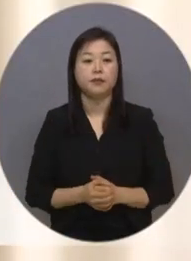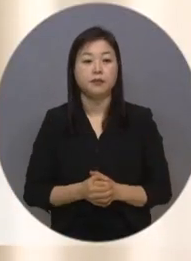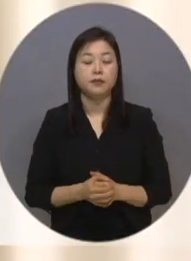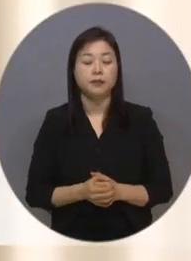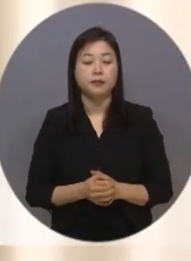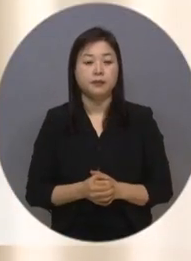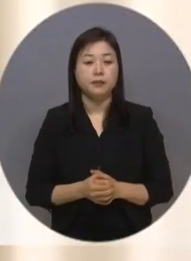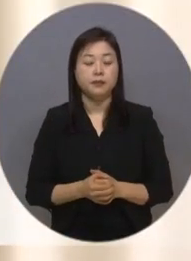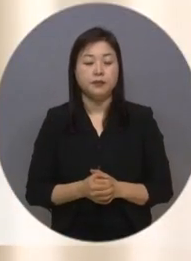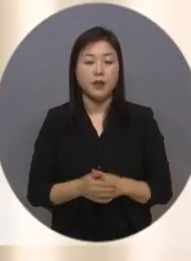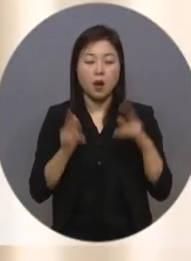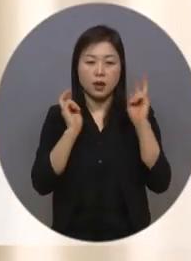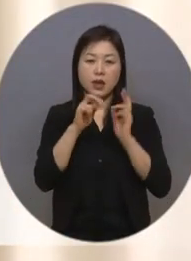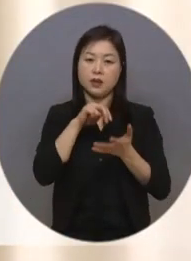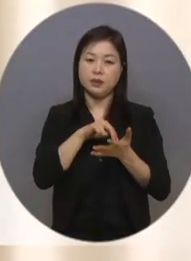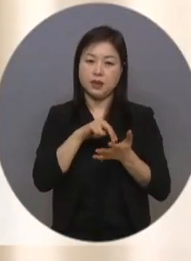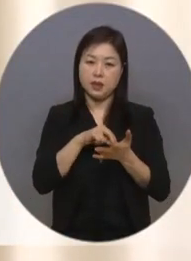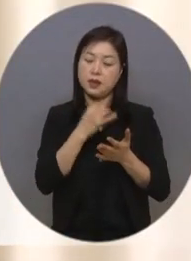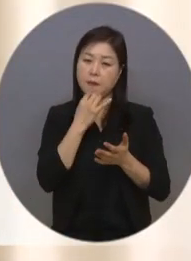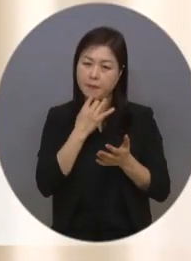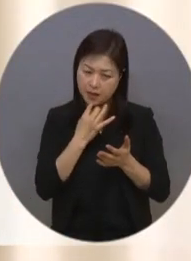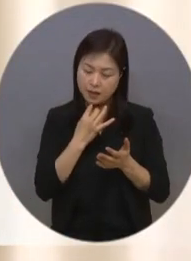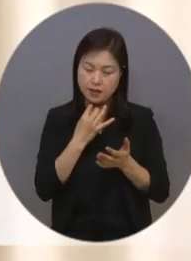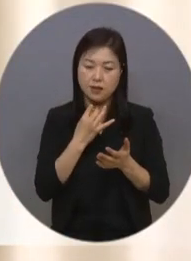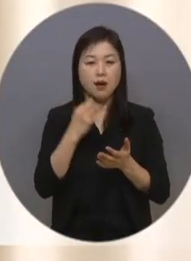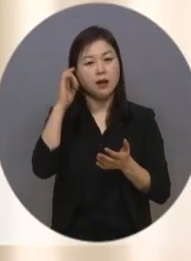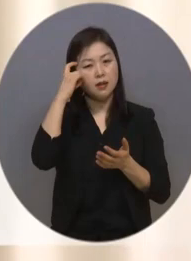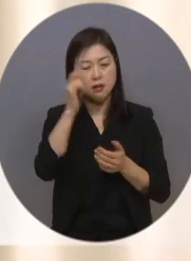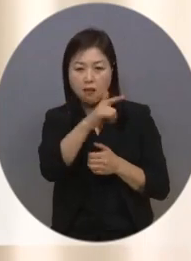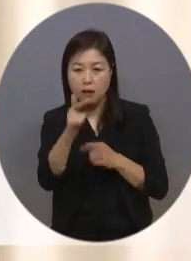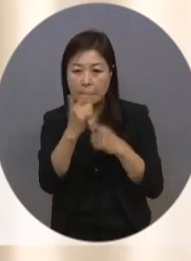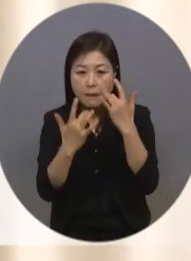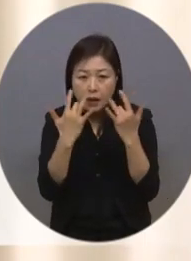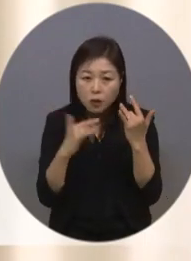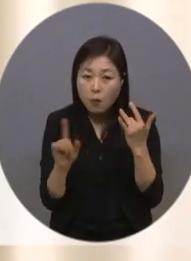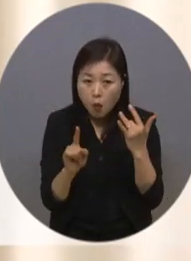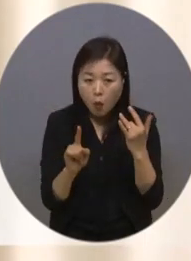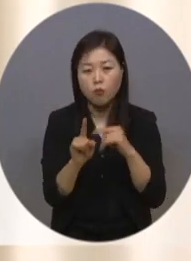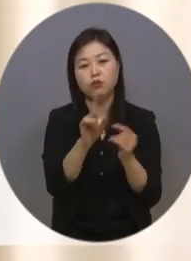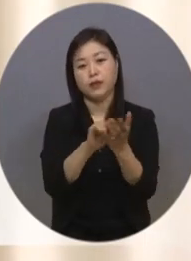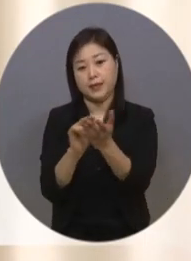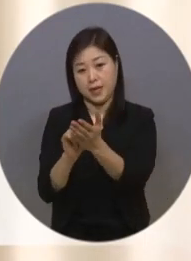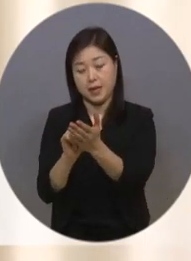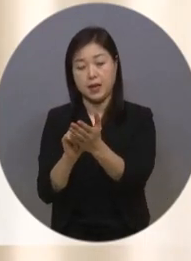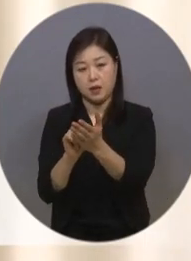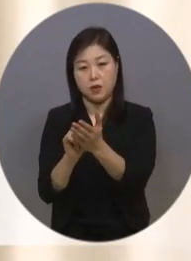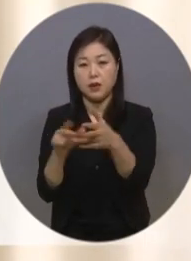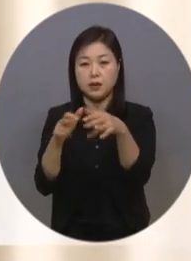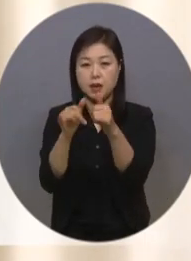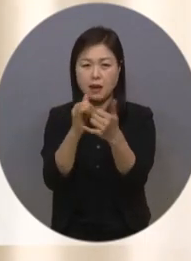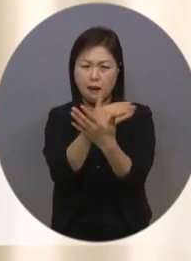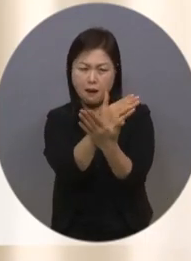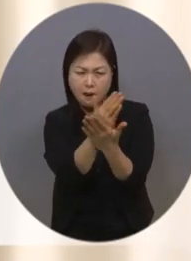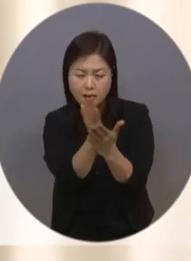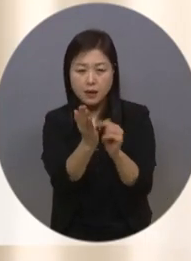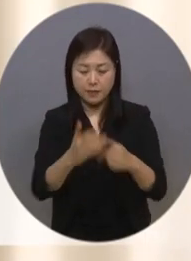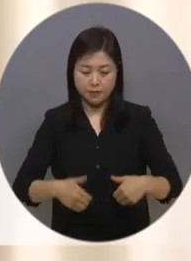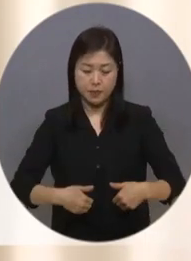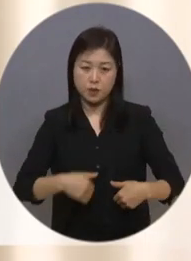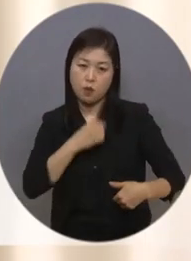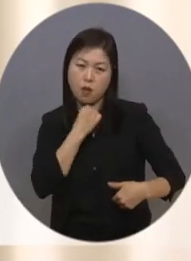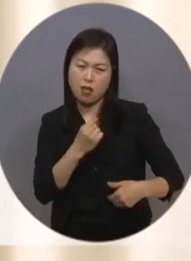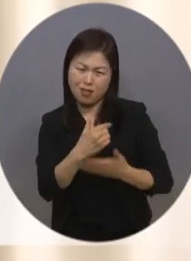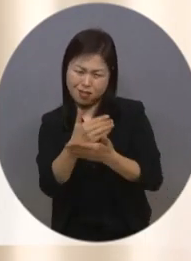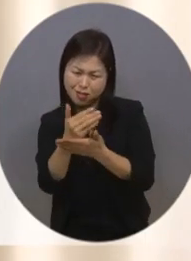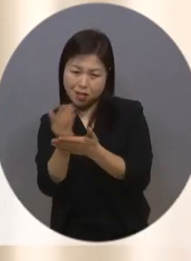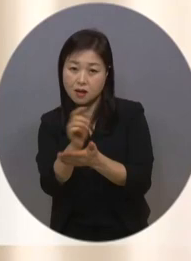공급자의 입장에서만 바라봐 사각지대에 놓였던 문제들은 무엇인지 다양한 장애 유형만큼이나 다양한 니즈를 세심히 고려하지